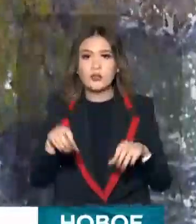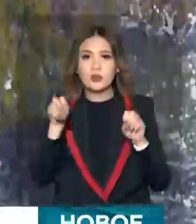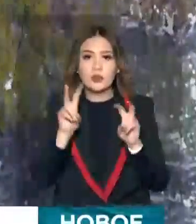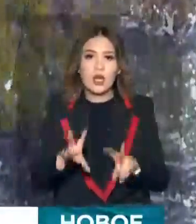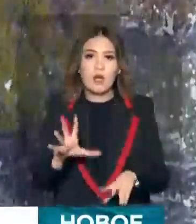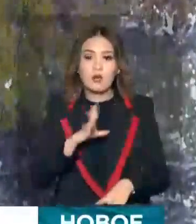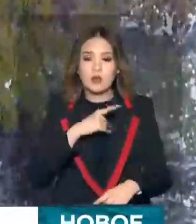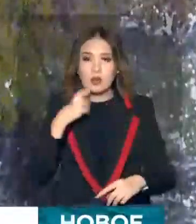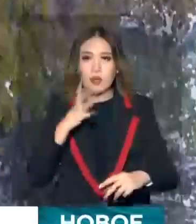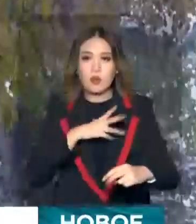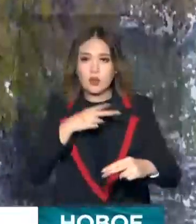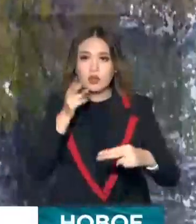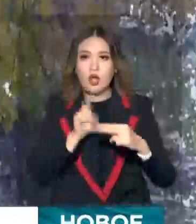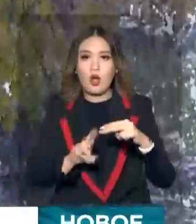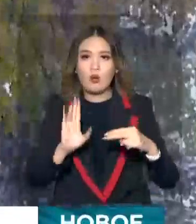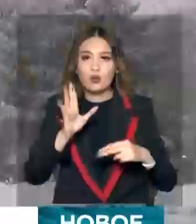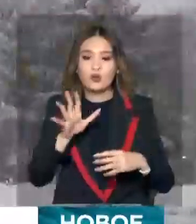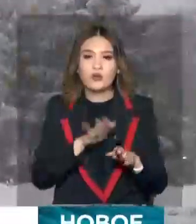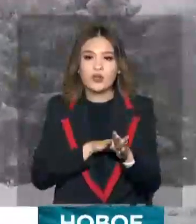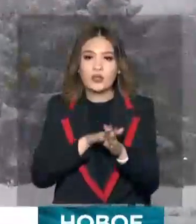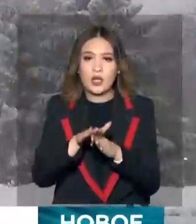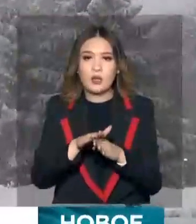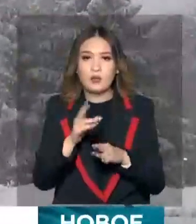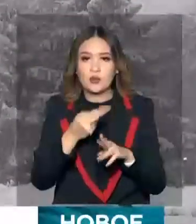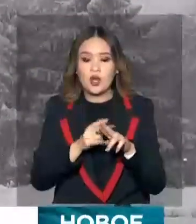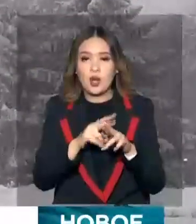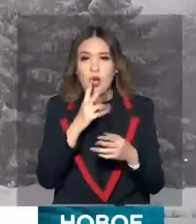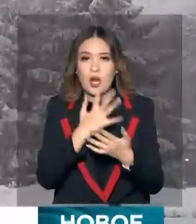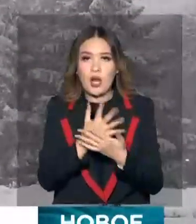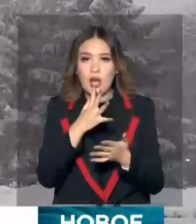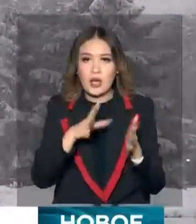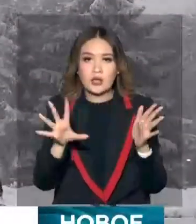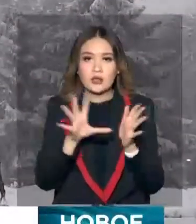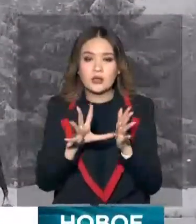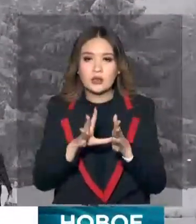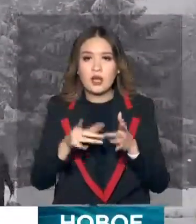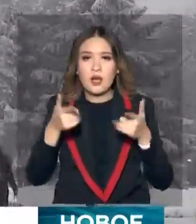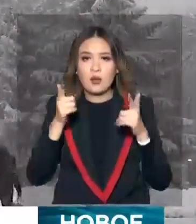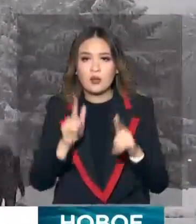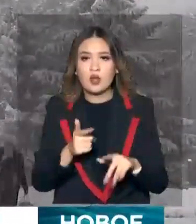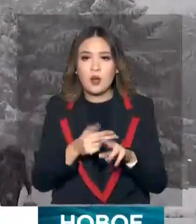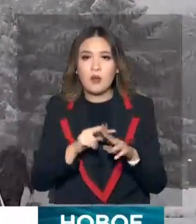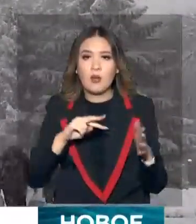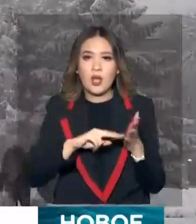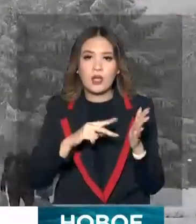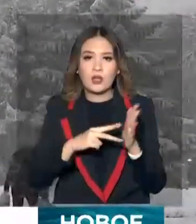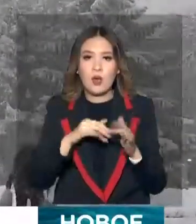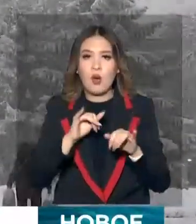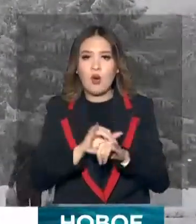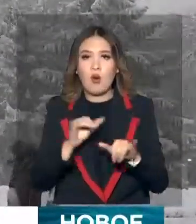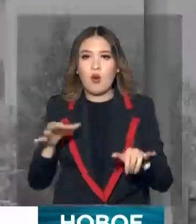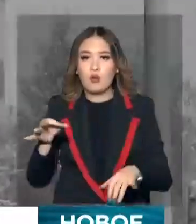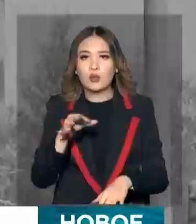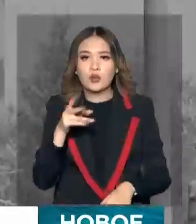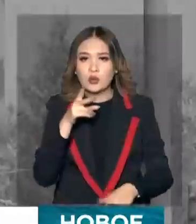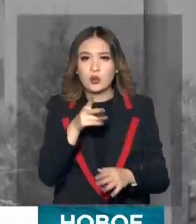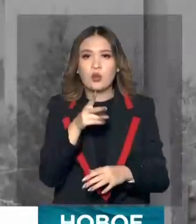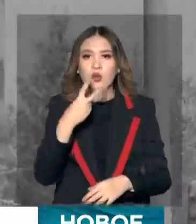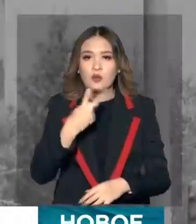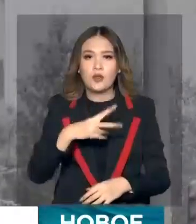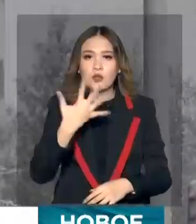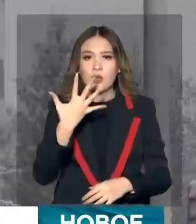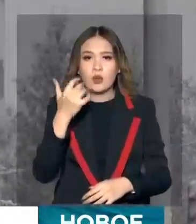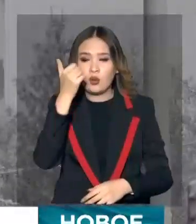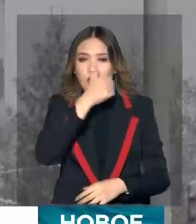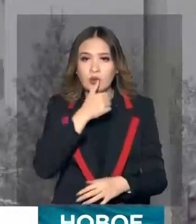обещали завершить работы в целом на реконструкцию электросетей согласно комплексному плану развития области. До